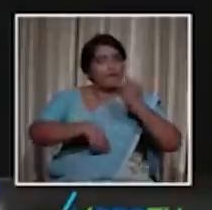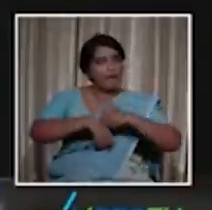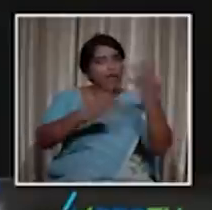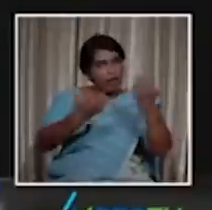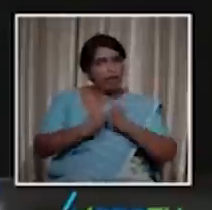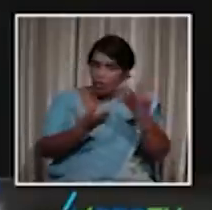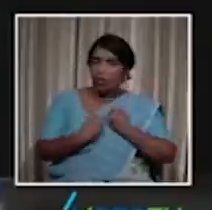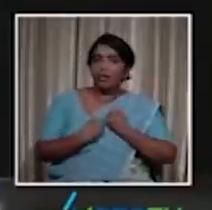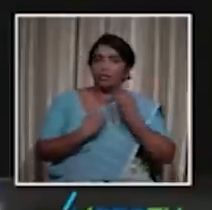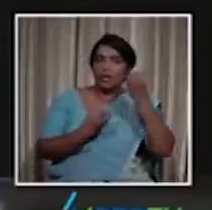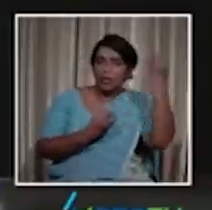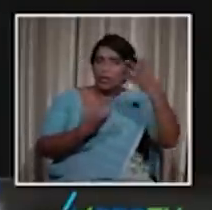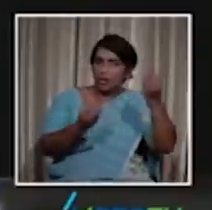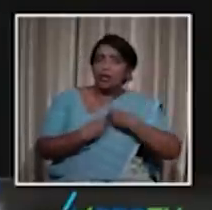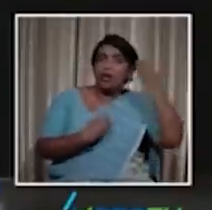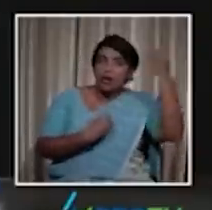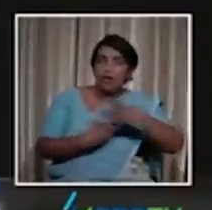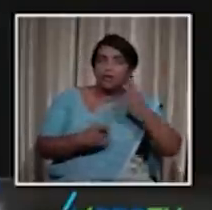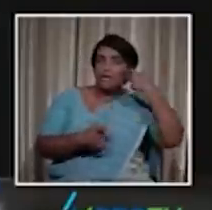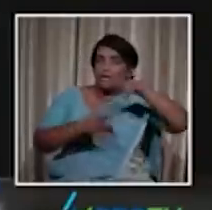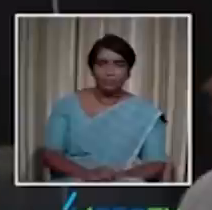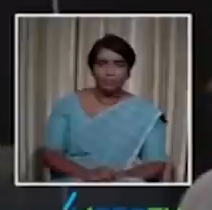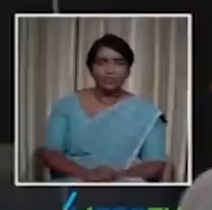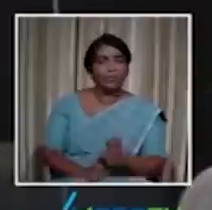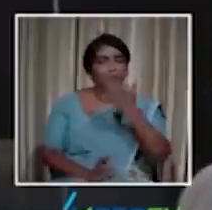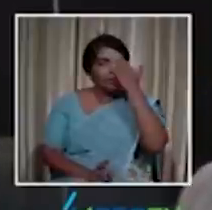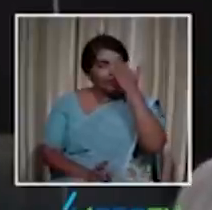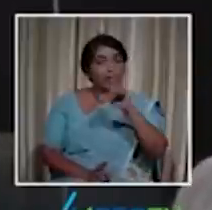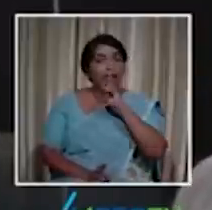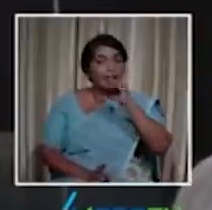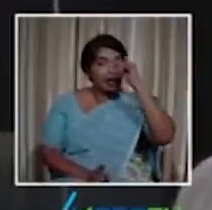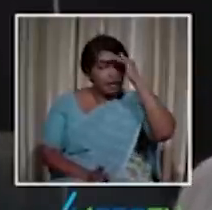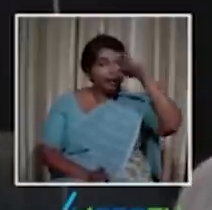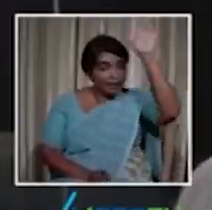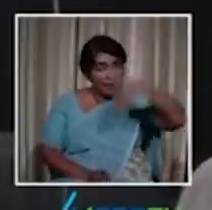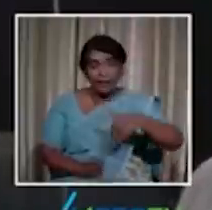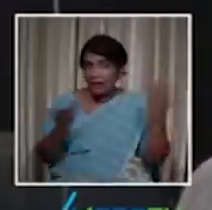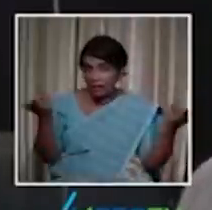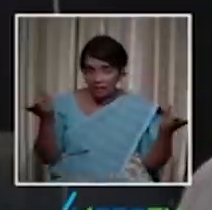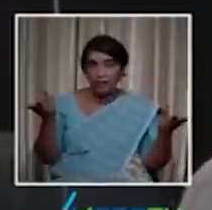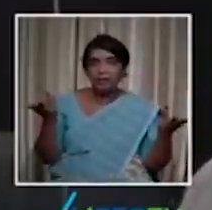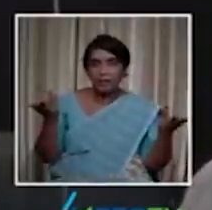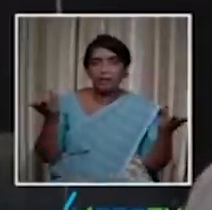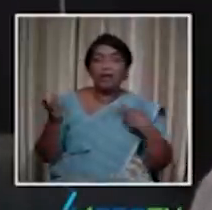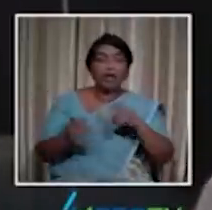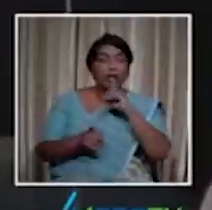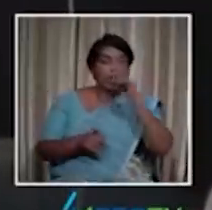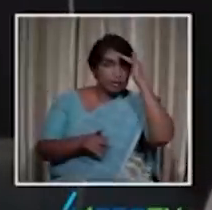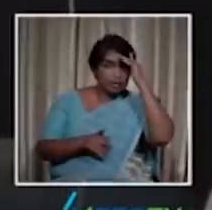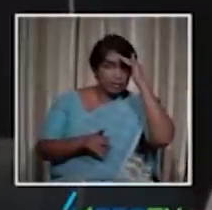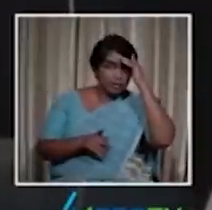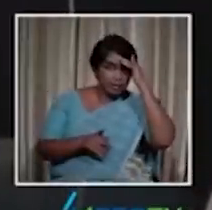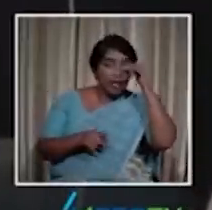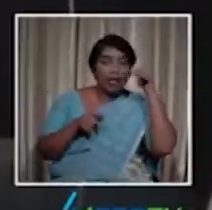අපිට දිනයක් අවශ්‍යයි කවද්ද මේ විශ්වාසභංගය සාකච්ඡා කරන්නේ කතානායකතුමා මෙතනට එන්නේ නැත්නම් අපි කතානායකතුමාව